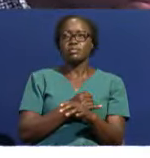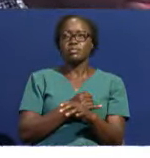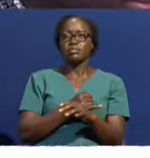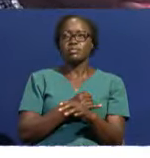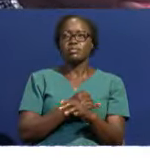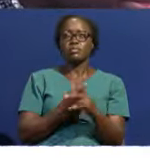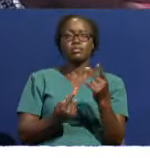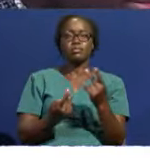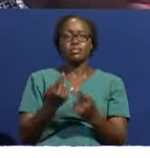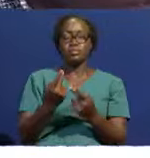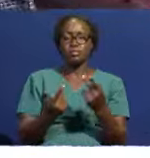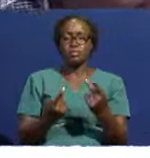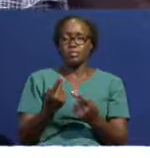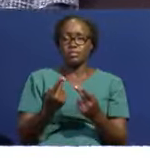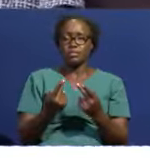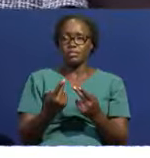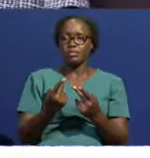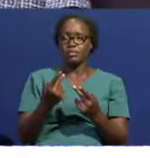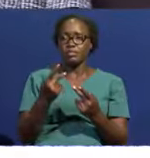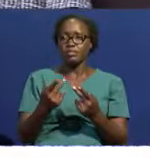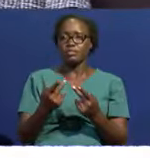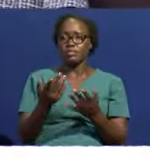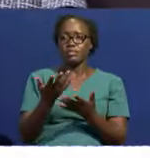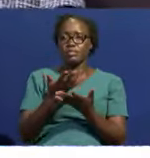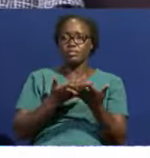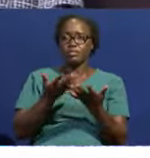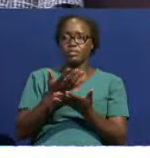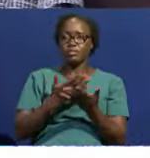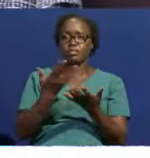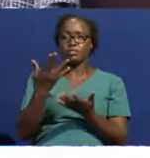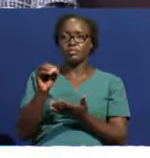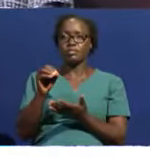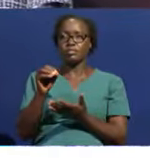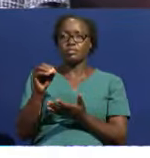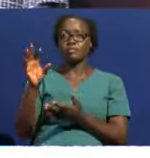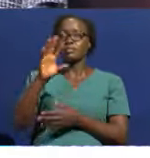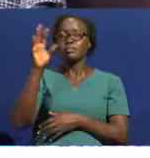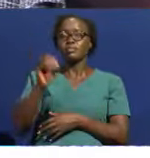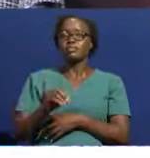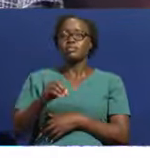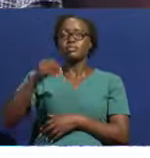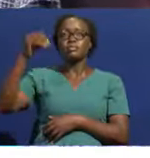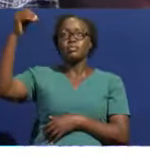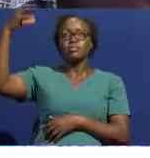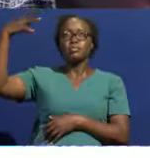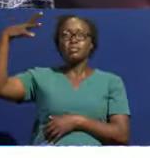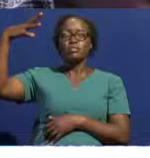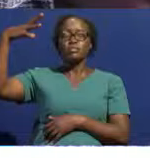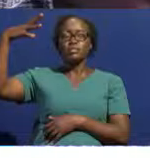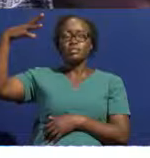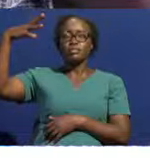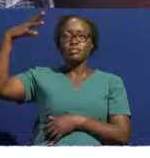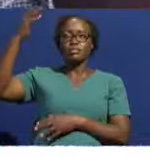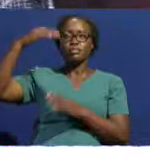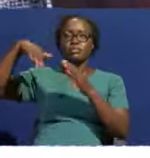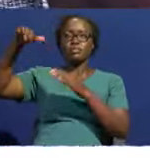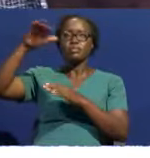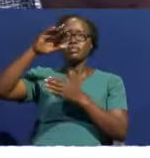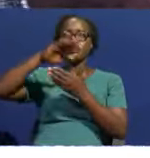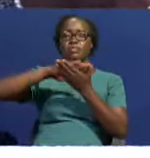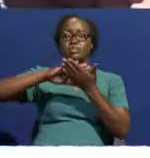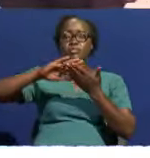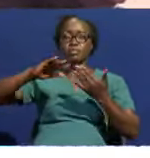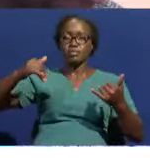cook stoves that at least save 40% of energy above our